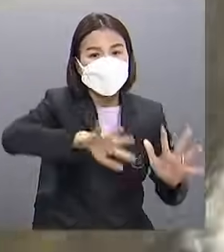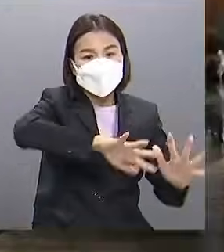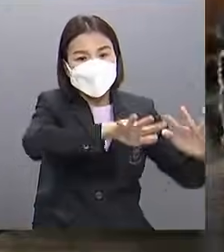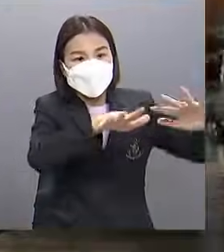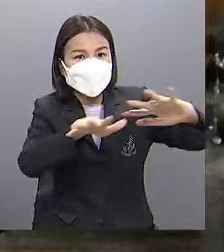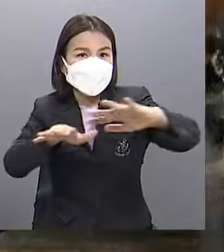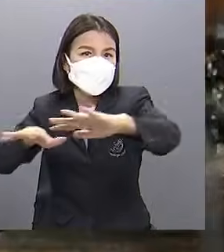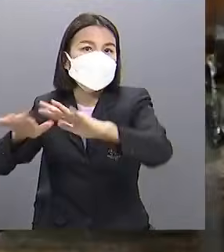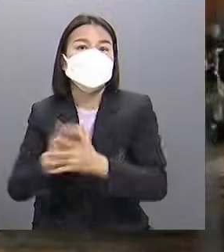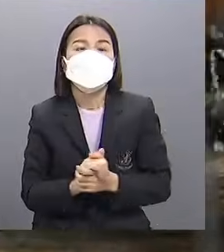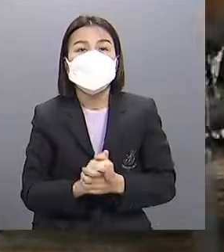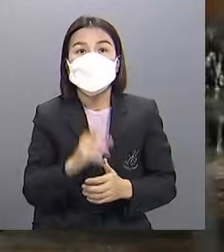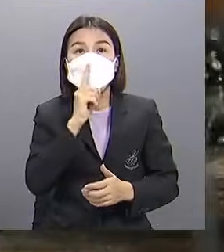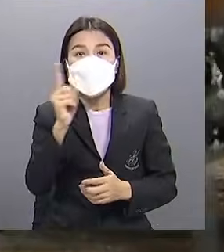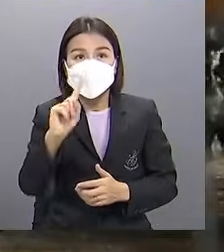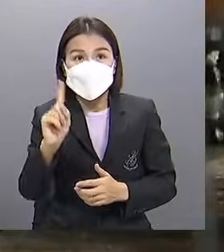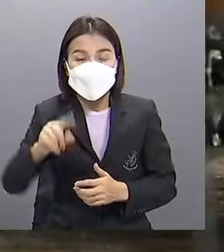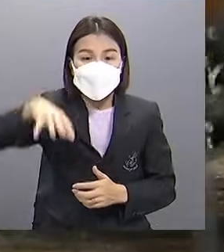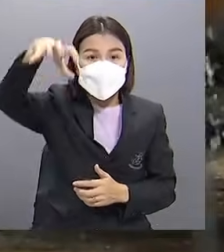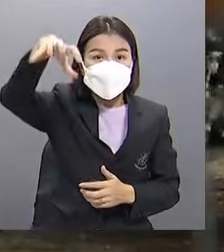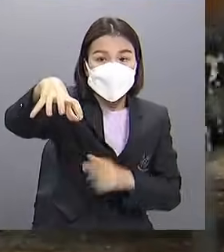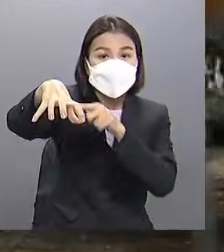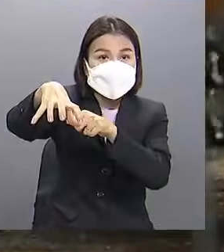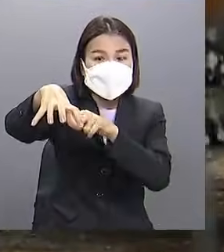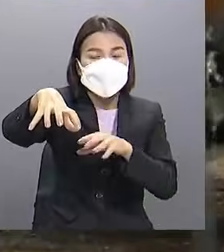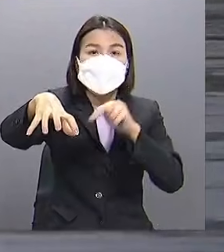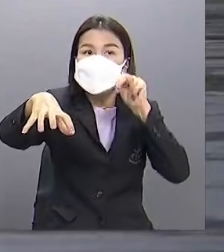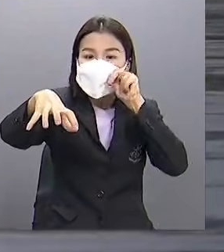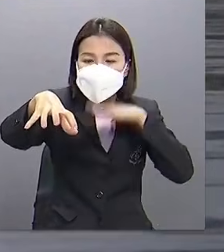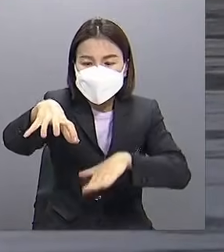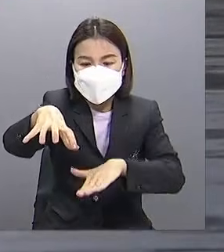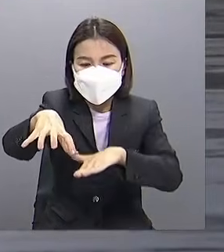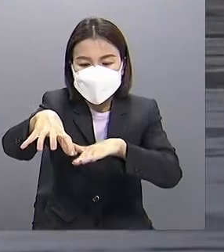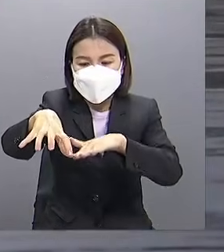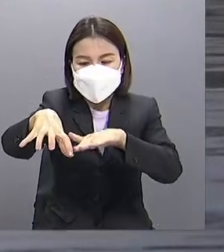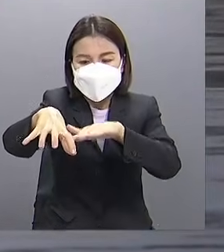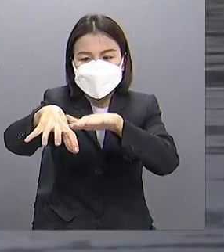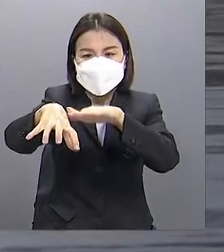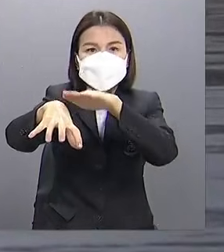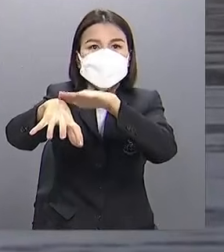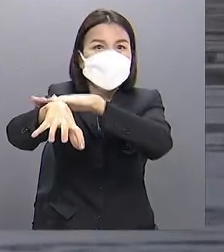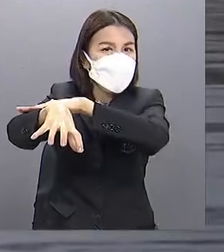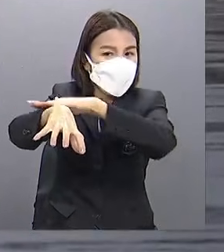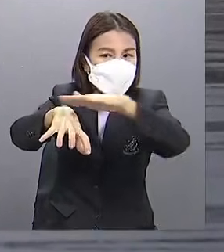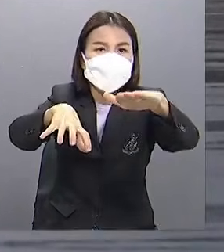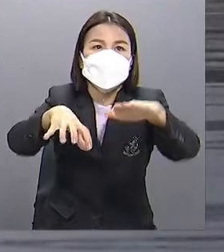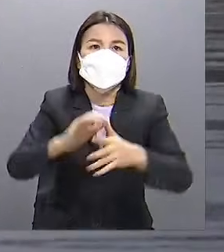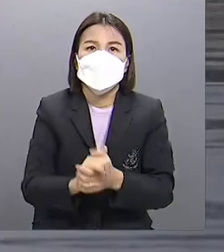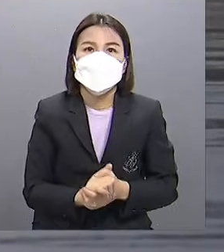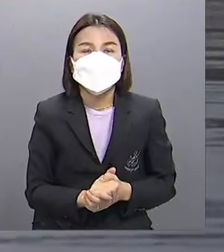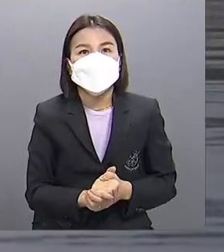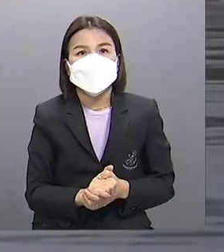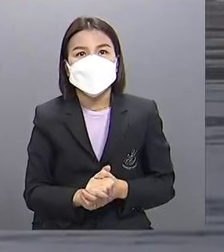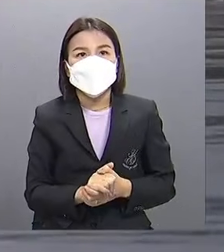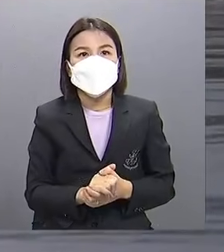ที่เรียกกันว่าเกาะโนเมนแลนด์จนท่วมมิดเกาะกลางซึ่งอยู่นอกเขตประเทศไทยทำให้ชาว